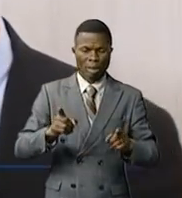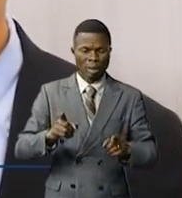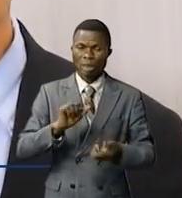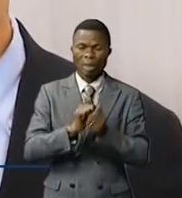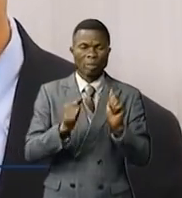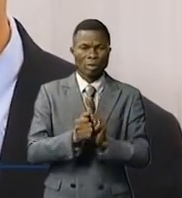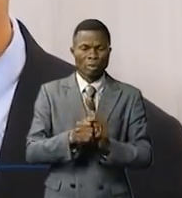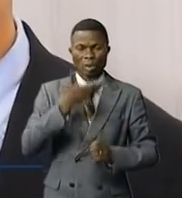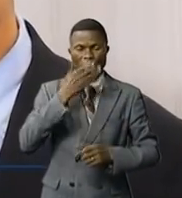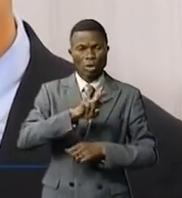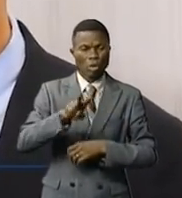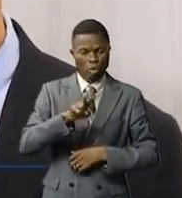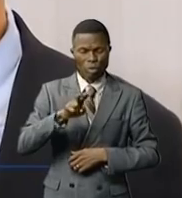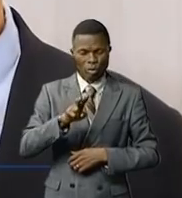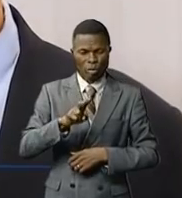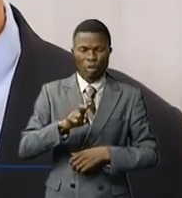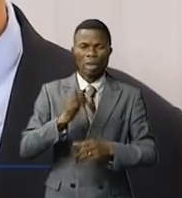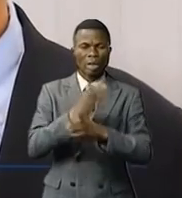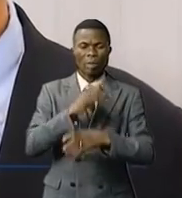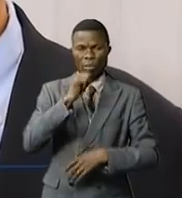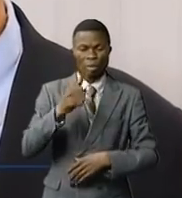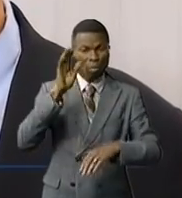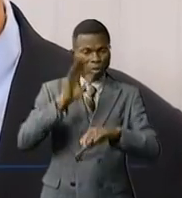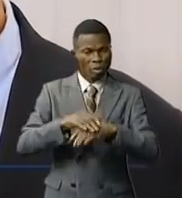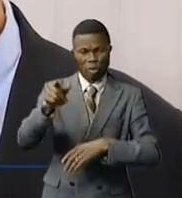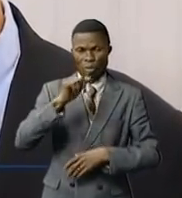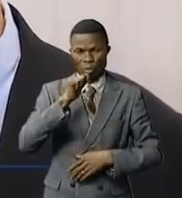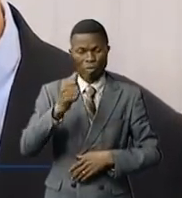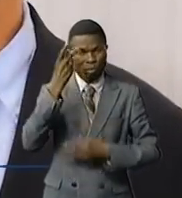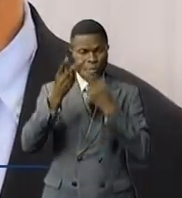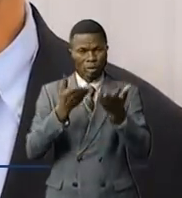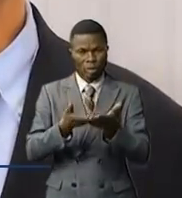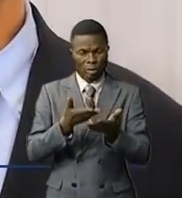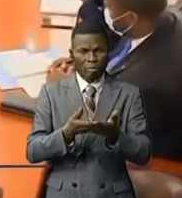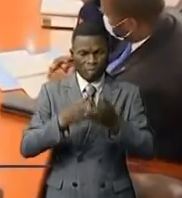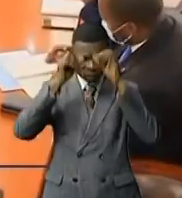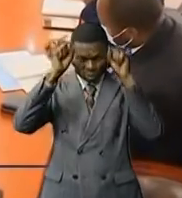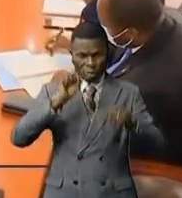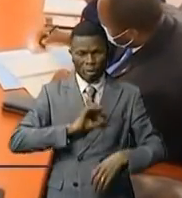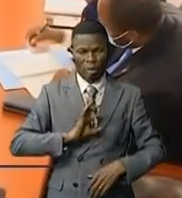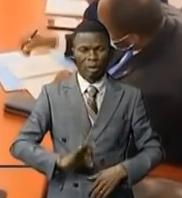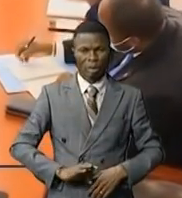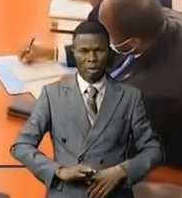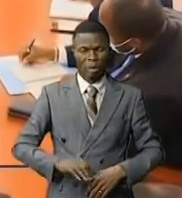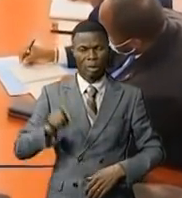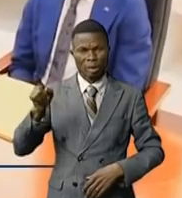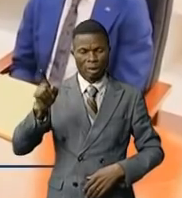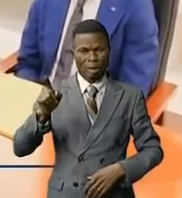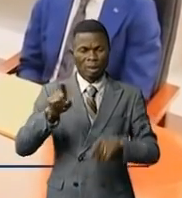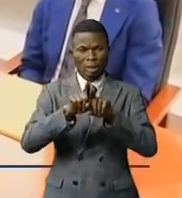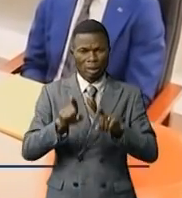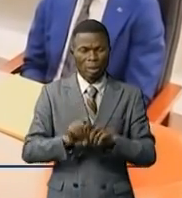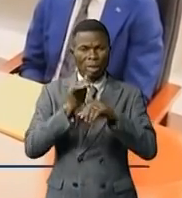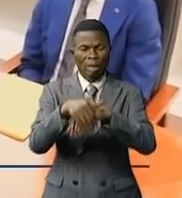malheureusement, avec la Covid, ça n'a pas achevé. Pour réaliser aussi cette visite du chef de l'État. Sami Adubangwa a pris également